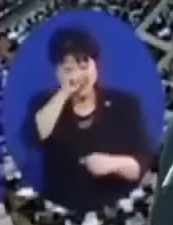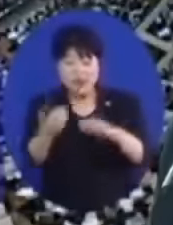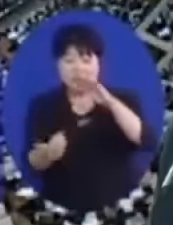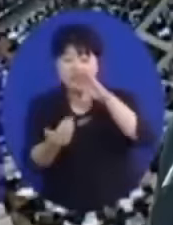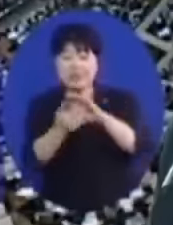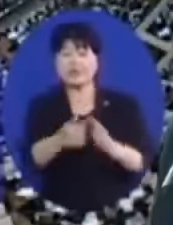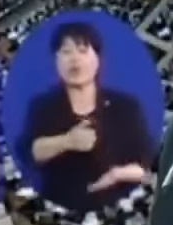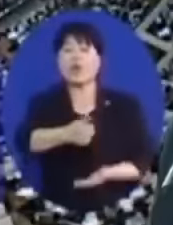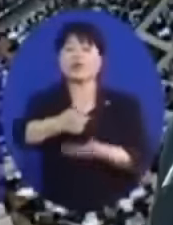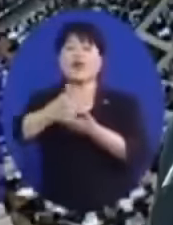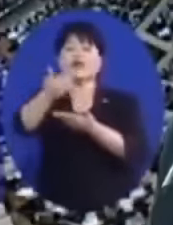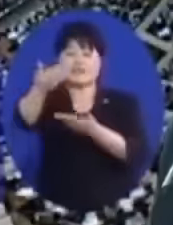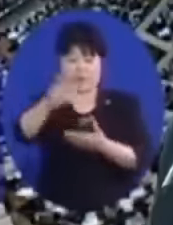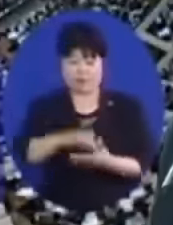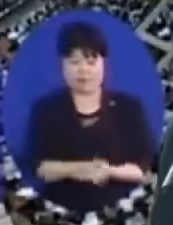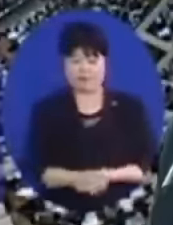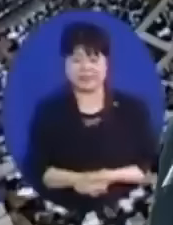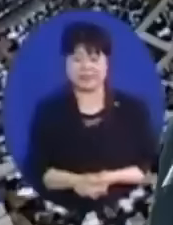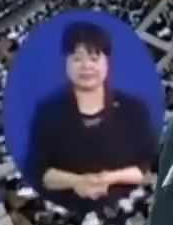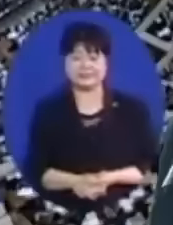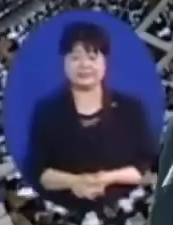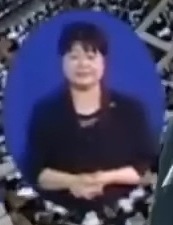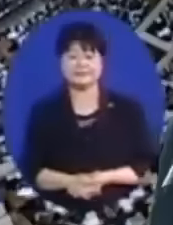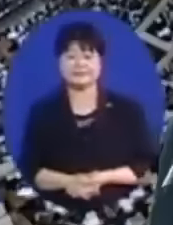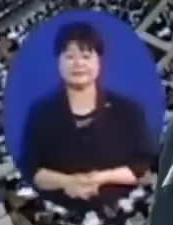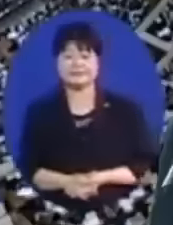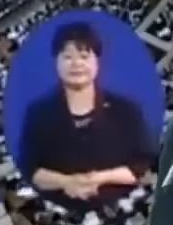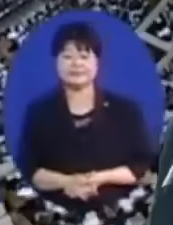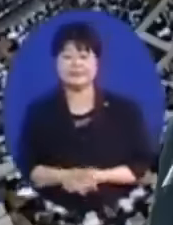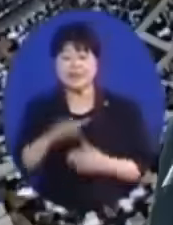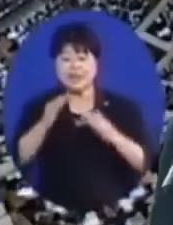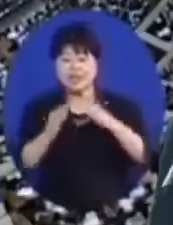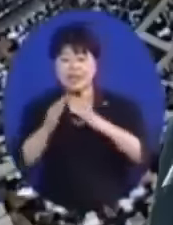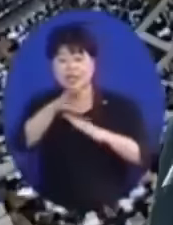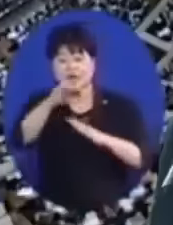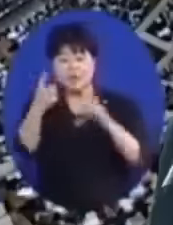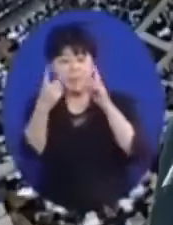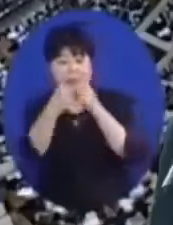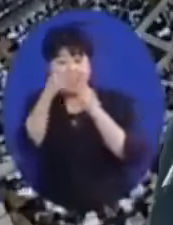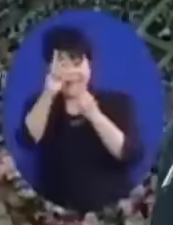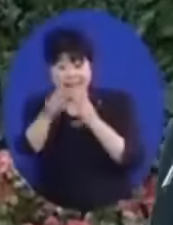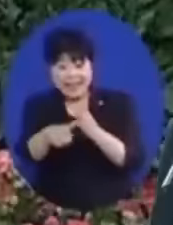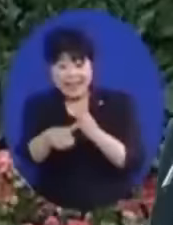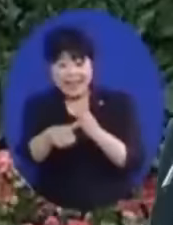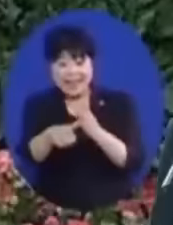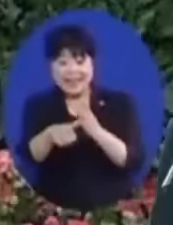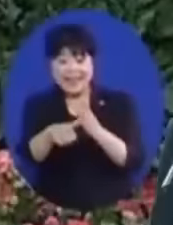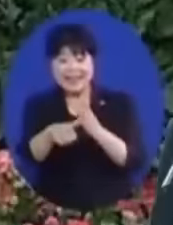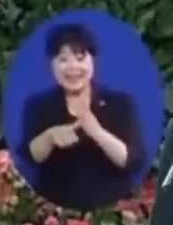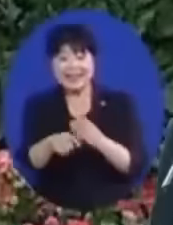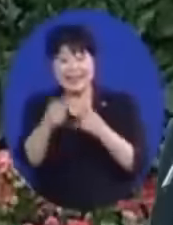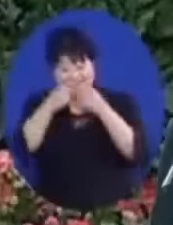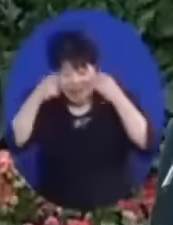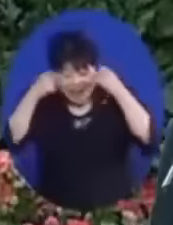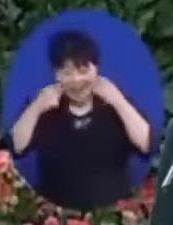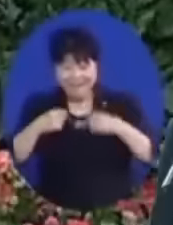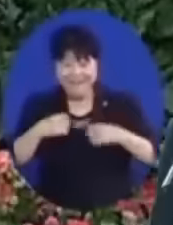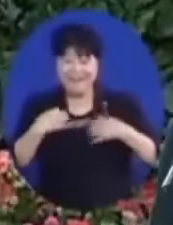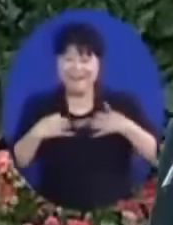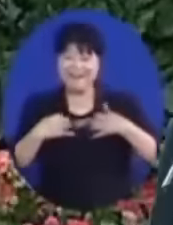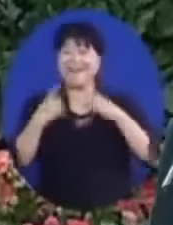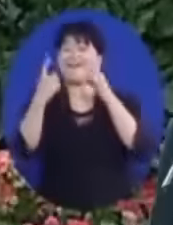덕을 세우도록 할지니라고 말씀하고 있는 것입니다. 그리고 이웃을 만날 때 반가워해 주라는